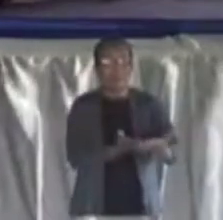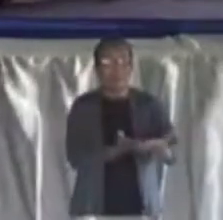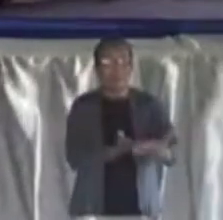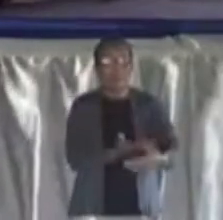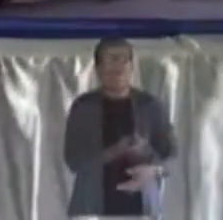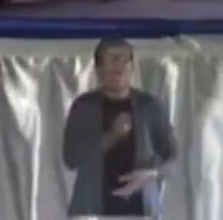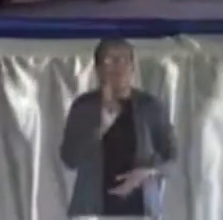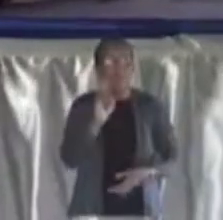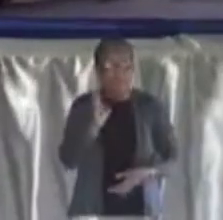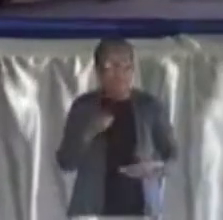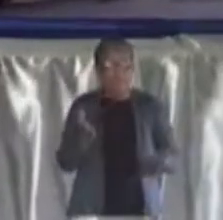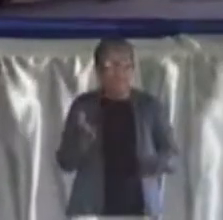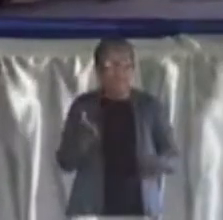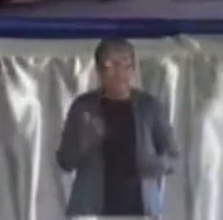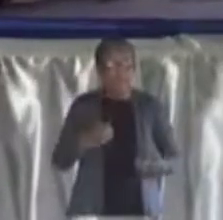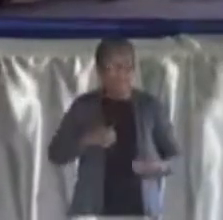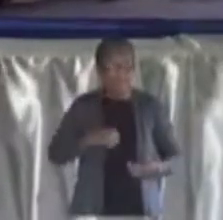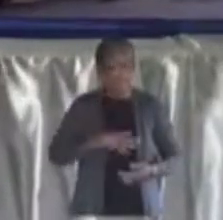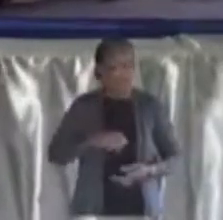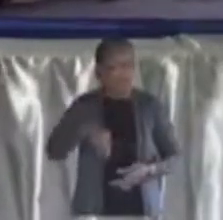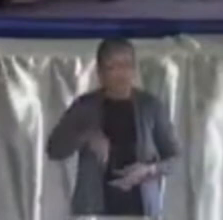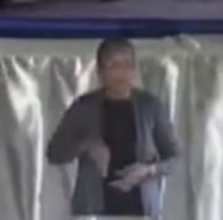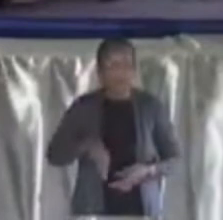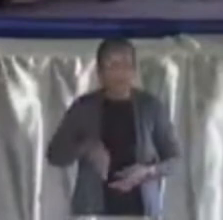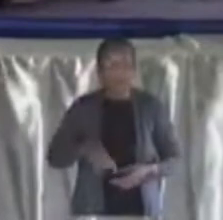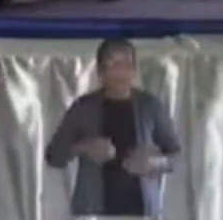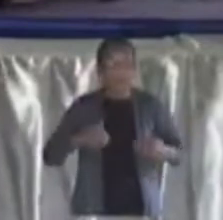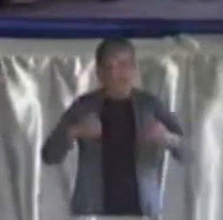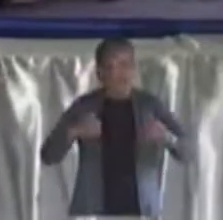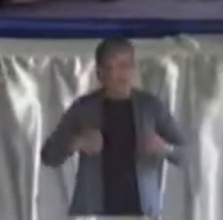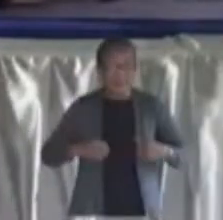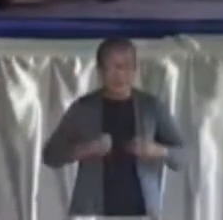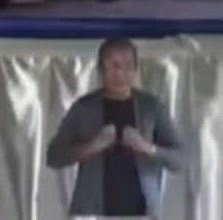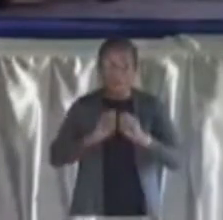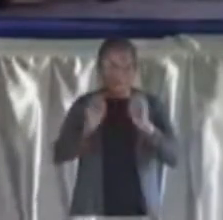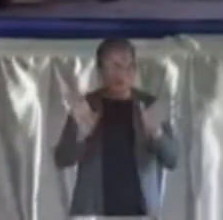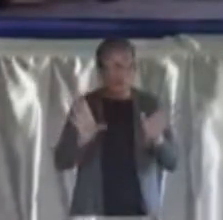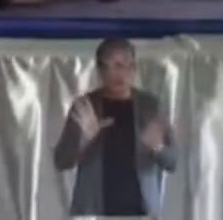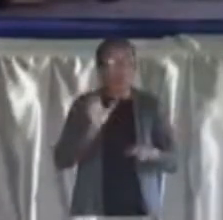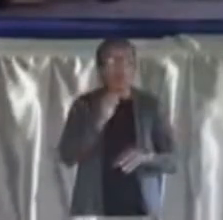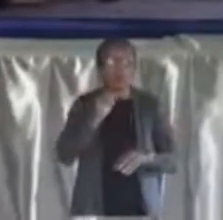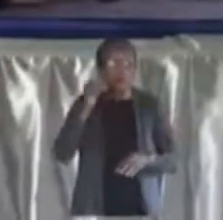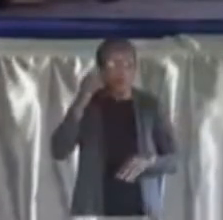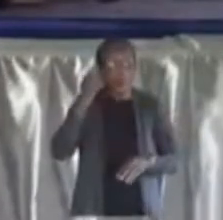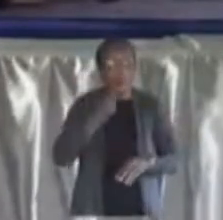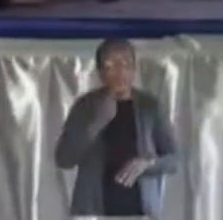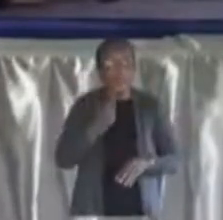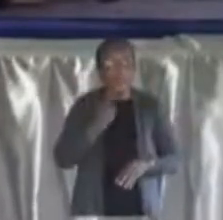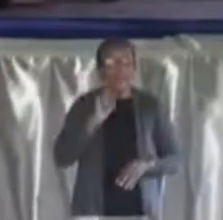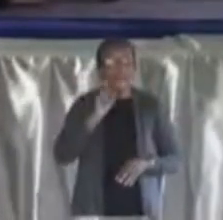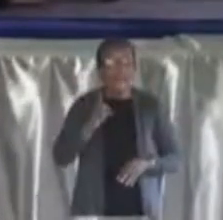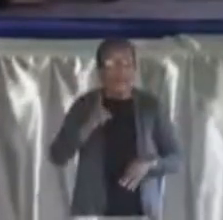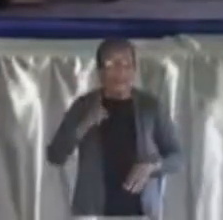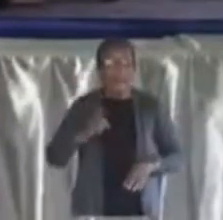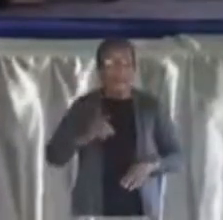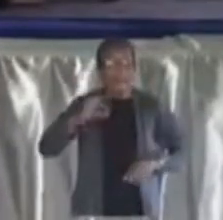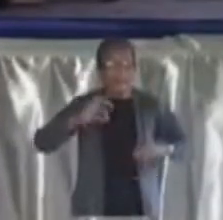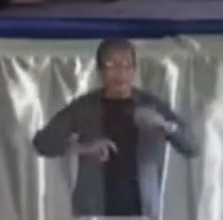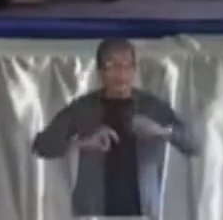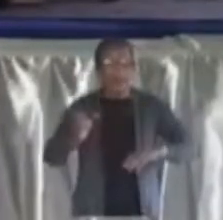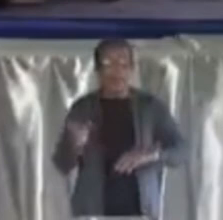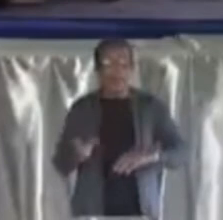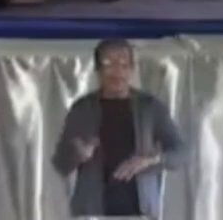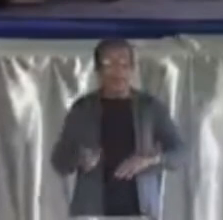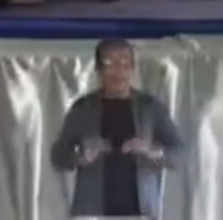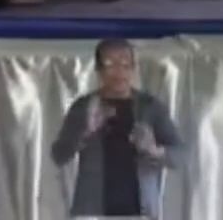Ja, eerlijk gezegd. Minabjaso. En voor mij is het nog niet duidelijk wat hij is. Want volgens de minister van Justitie en Politie is er een brief